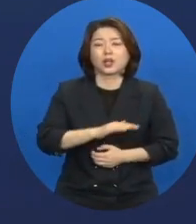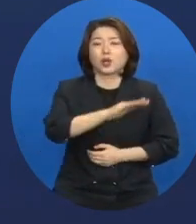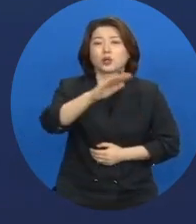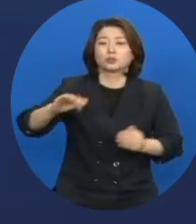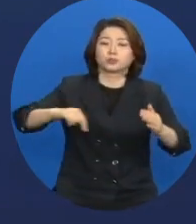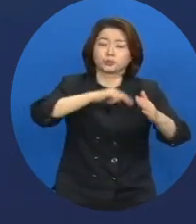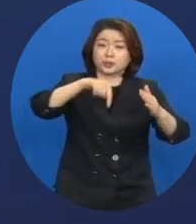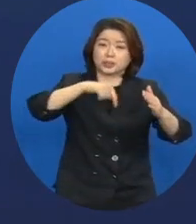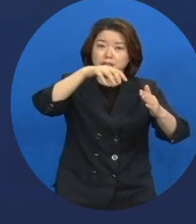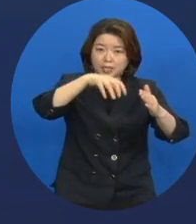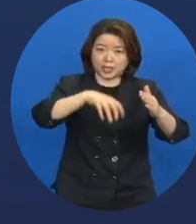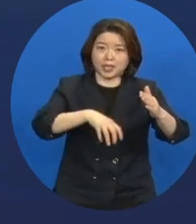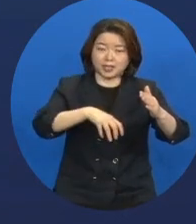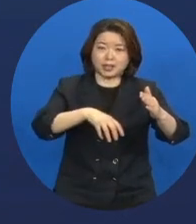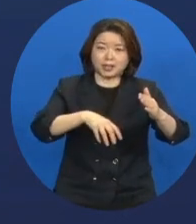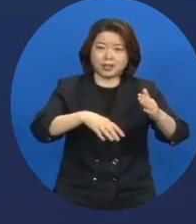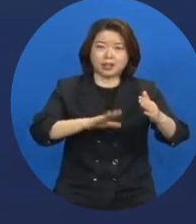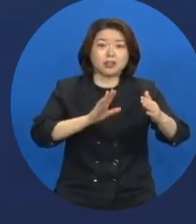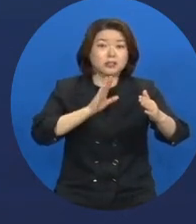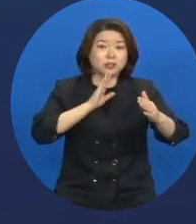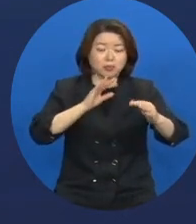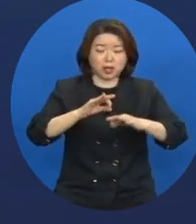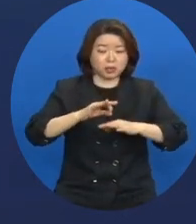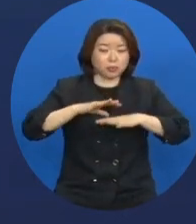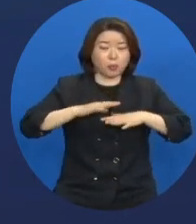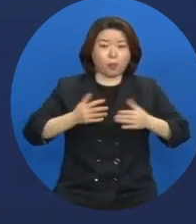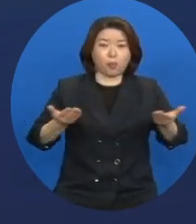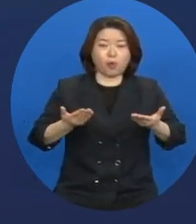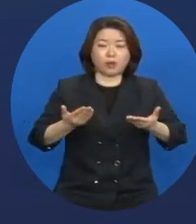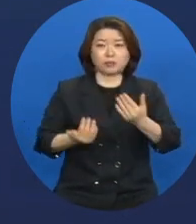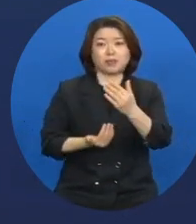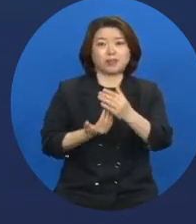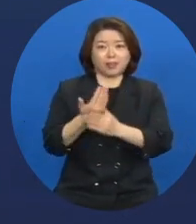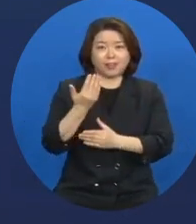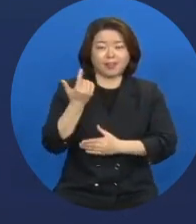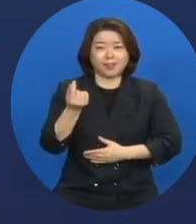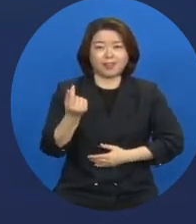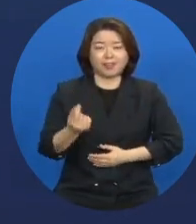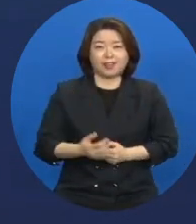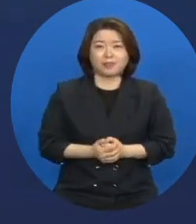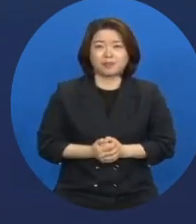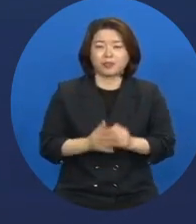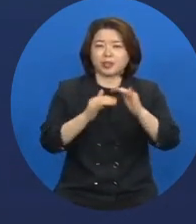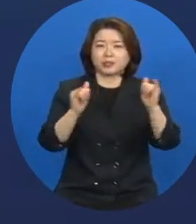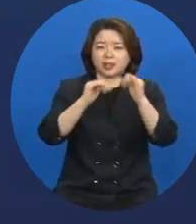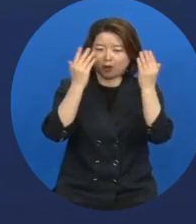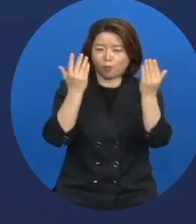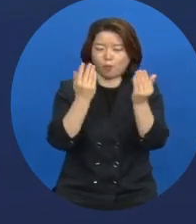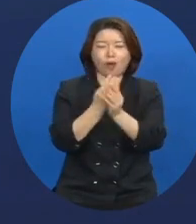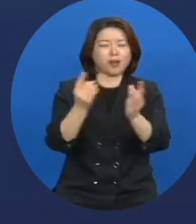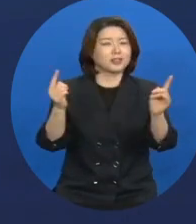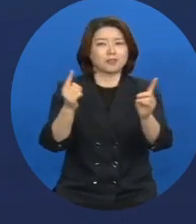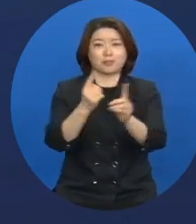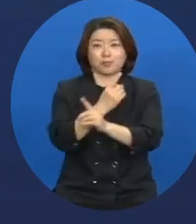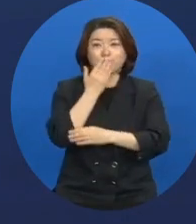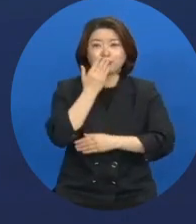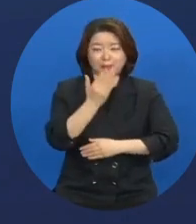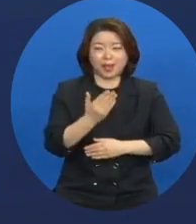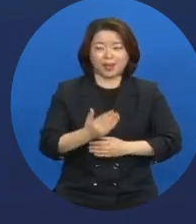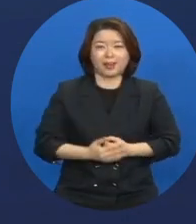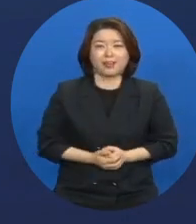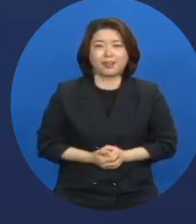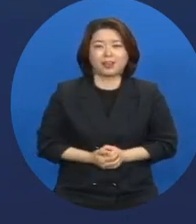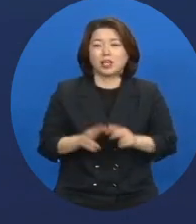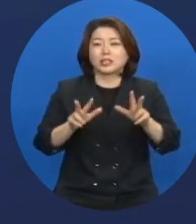안에 정말 놀라운 일들이 벌어집니다. 사람이 완전히 바뀌는 거예요. 지금